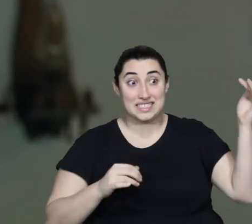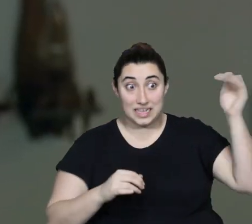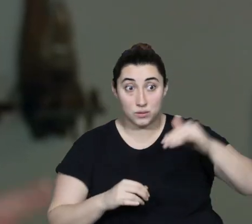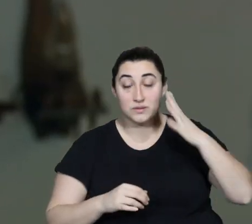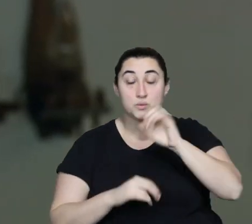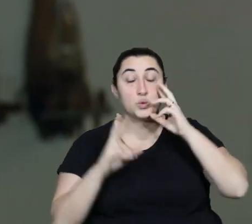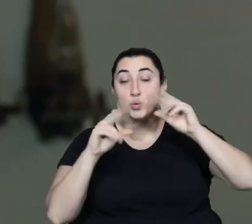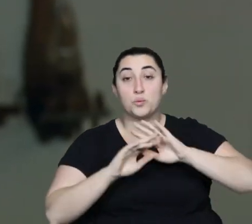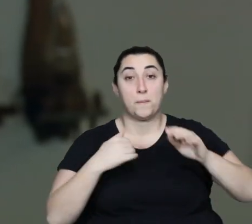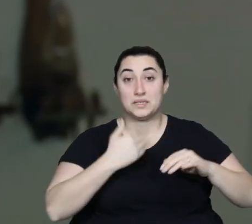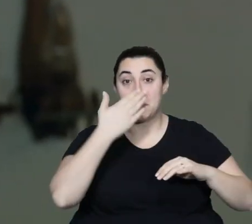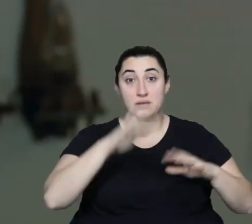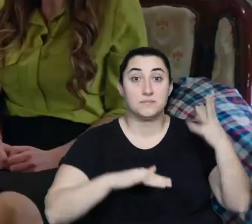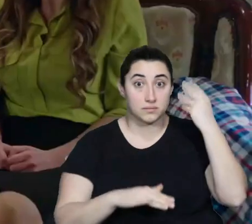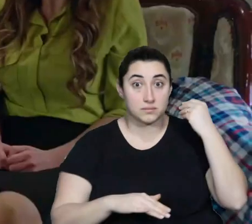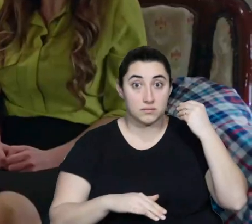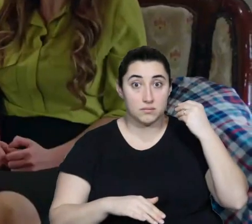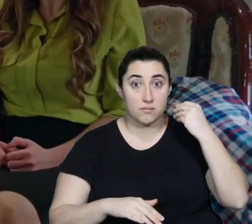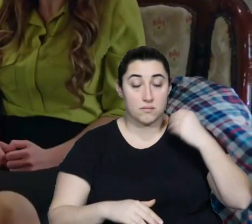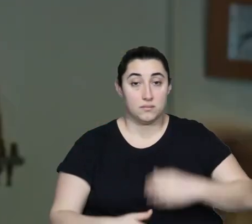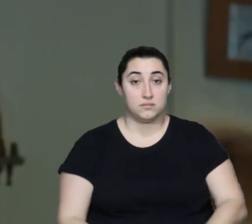kimse uyumuyor, yatmıyor, beni bekliyor. Anlaşıldı mı?